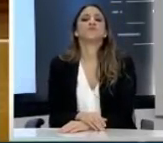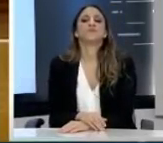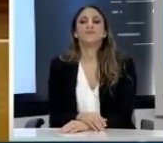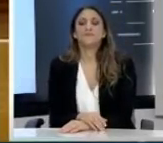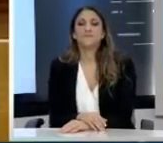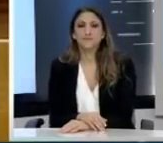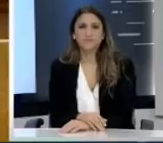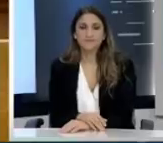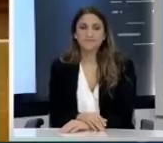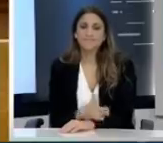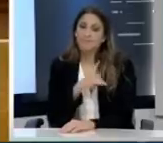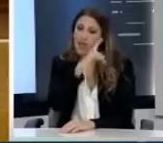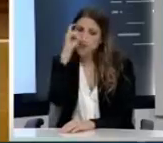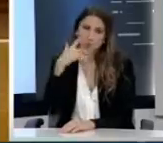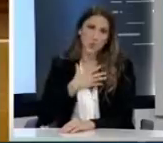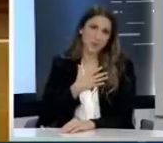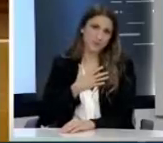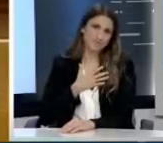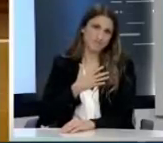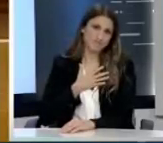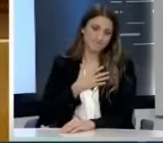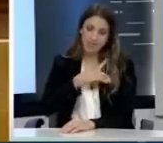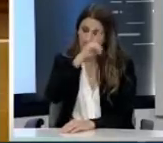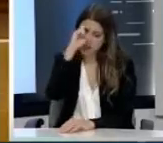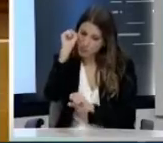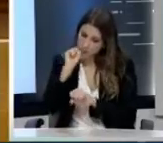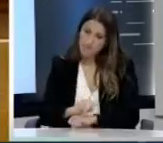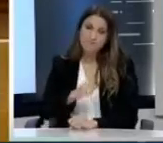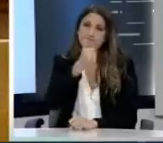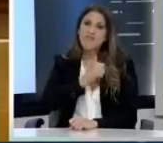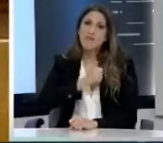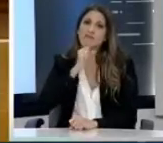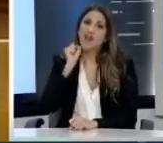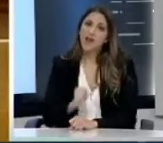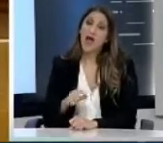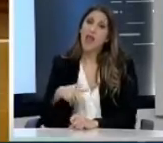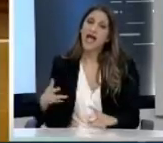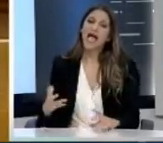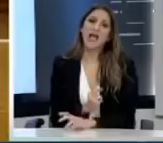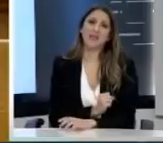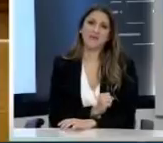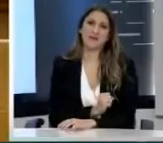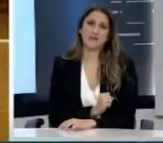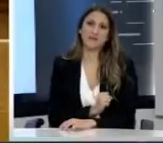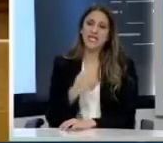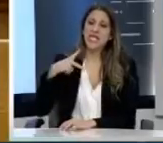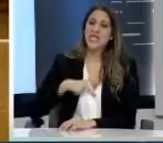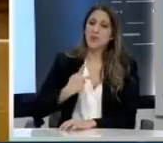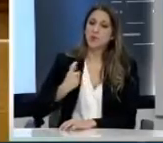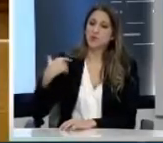Παρακαλώ πολύ. Δυσκολεύτηκα, τσαλακώθηκα, αλλά δεν με ενοχλεί ότι είμαι ο